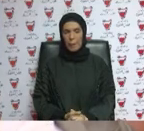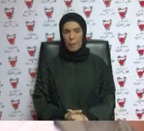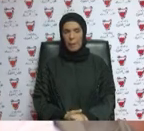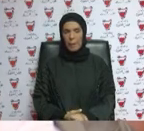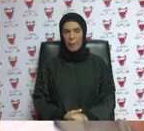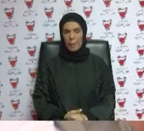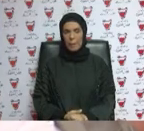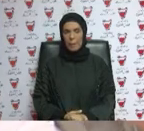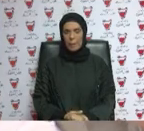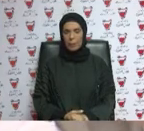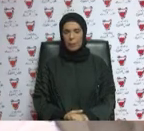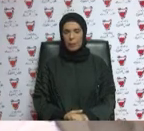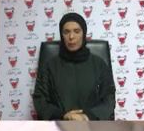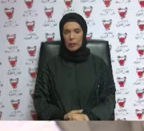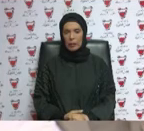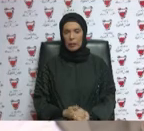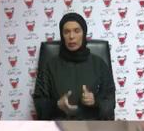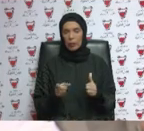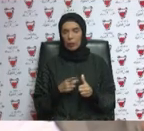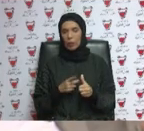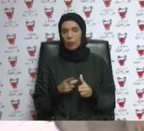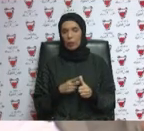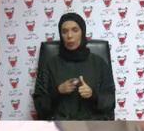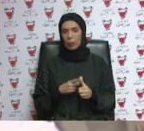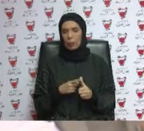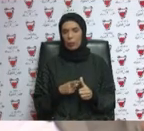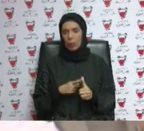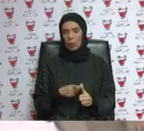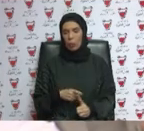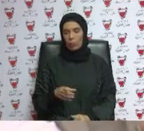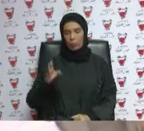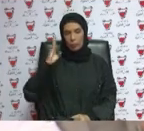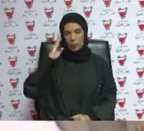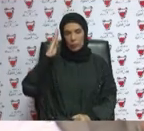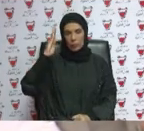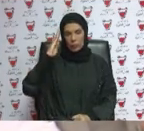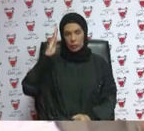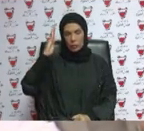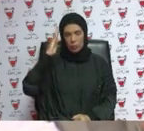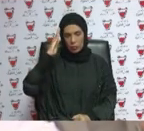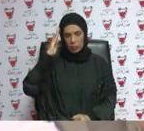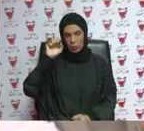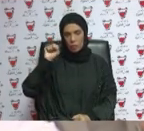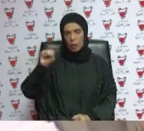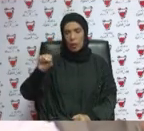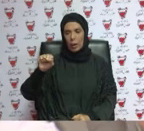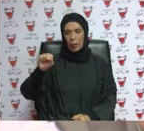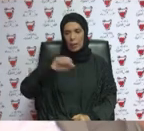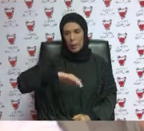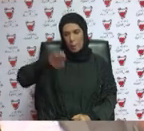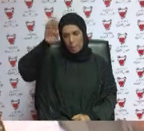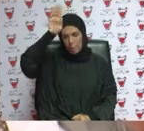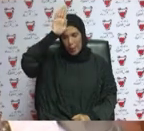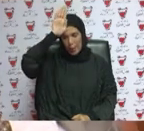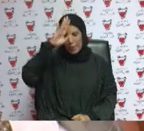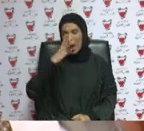مع الرئيس طبعا بداية أود أن أتقدم بالشكر الجزيل والامتنان إلى صاحب الجلالة الملك